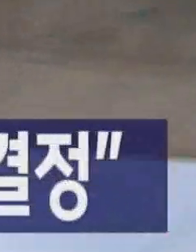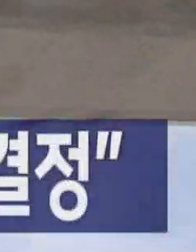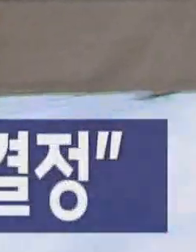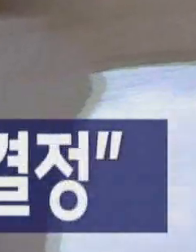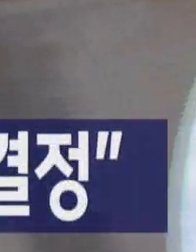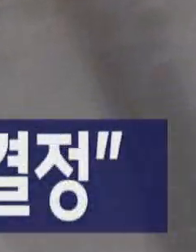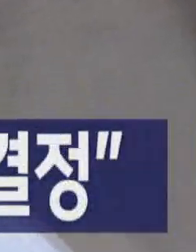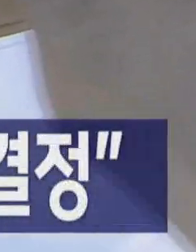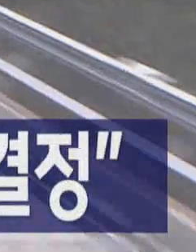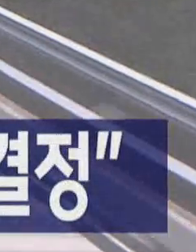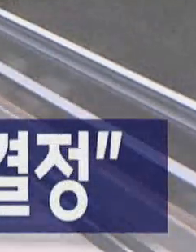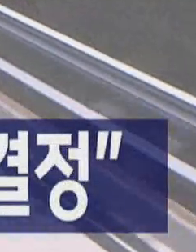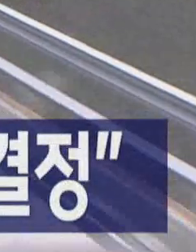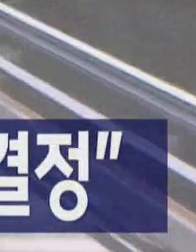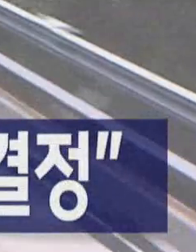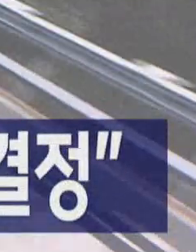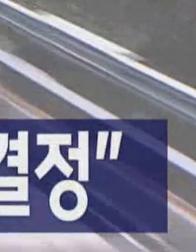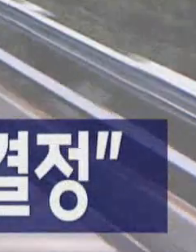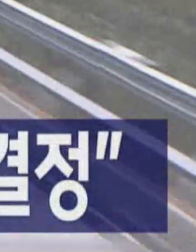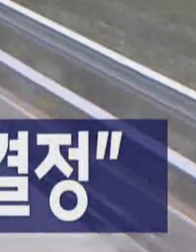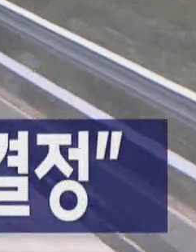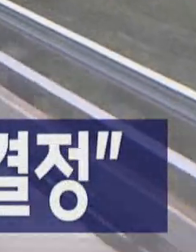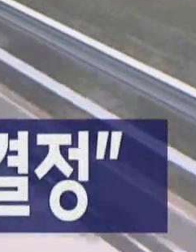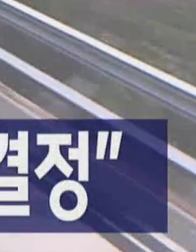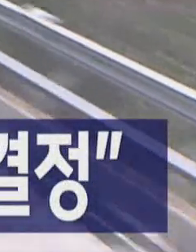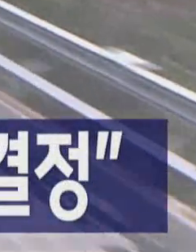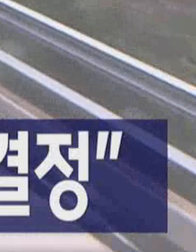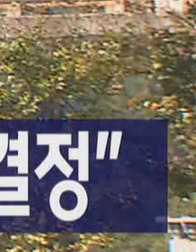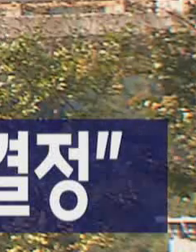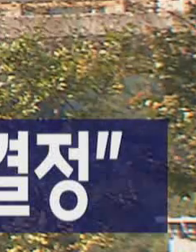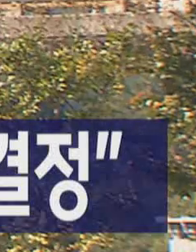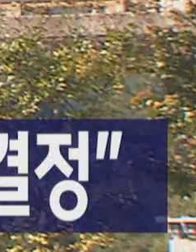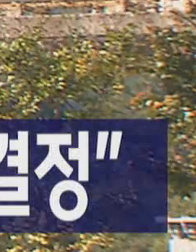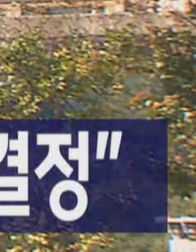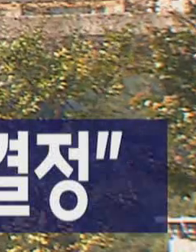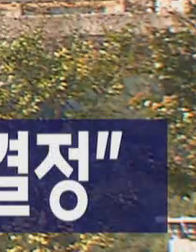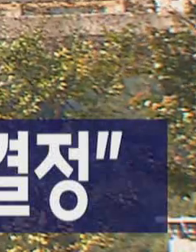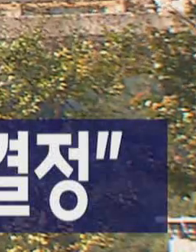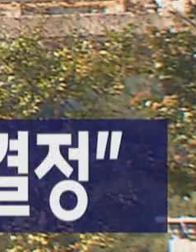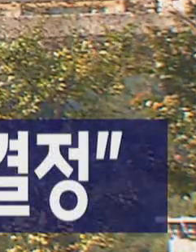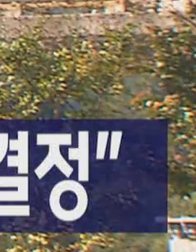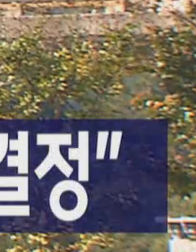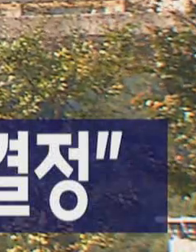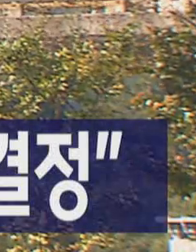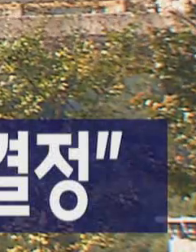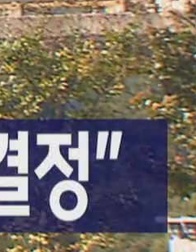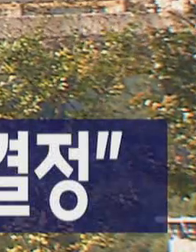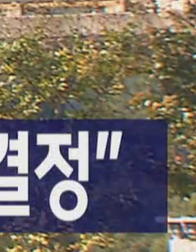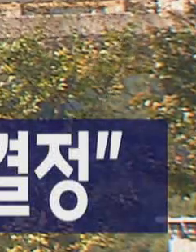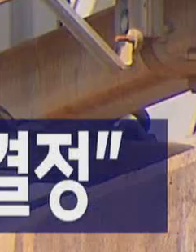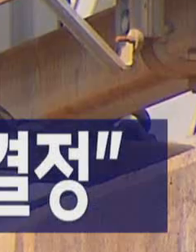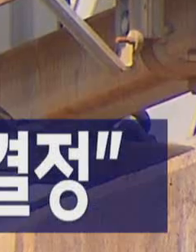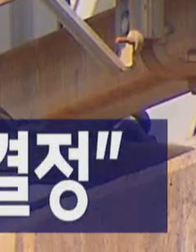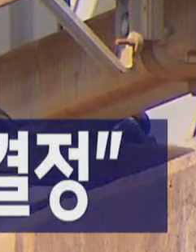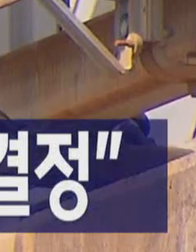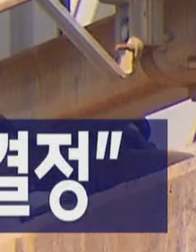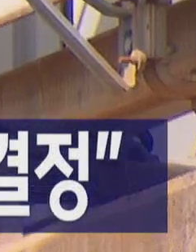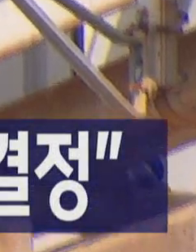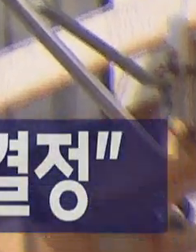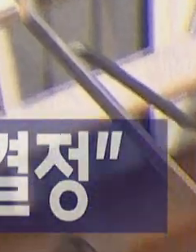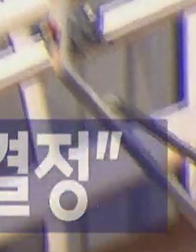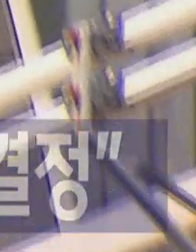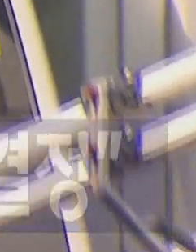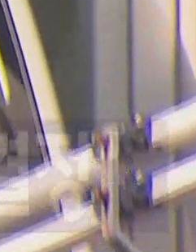위탁업체로부터 스카이큐브 운영권을 물려받은 순천시가 운영 방안에 대한 고민에 들어갔습니다. 전 시민들의 아이디어를